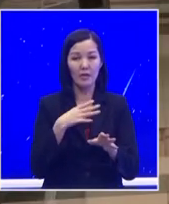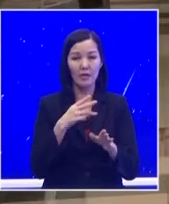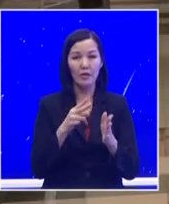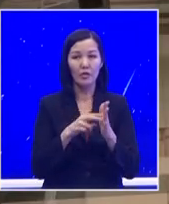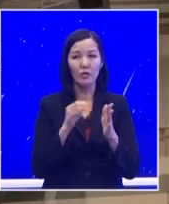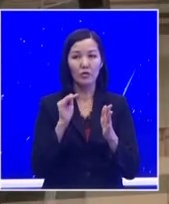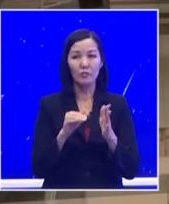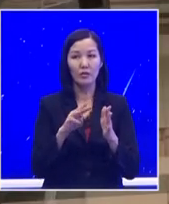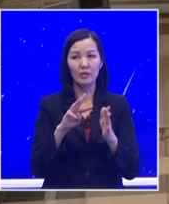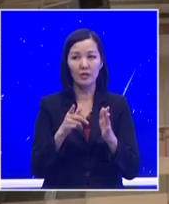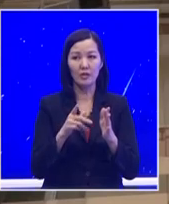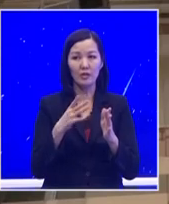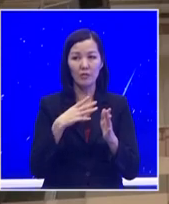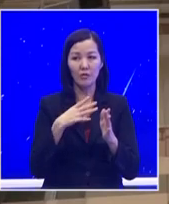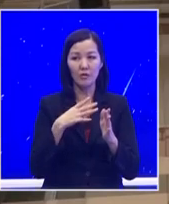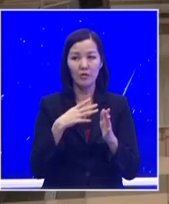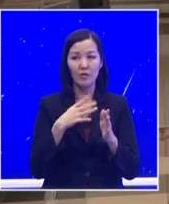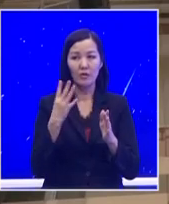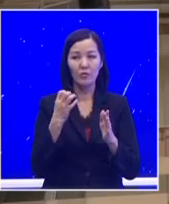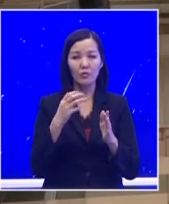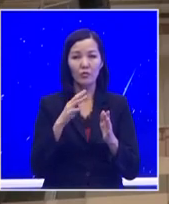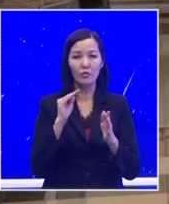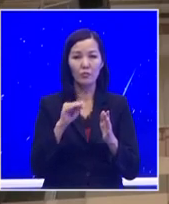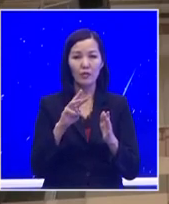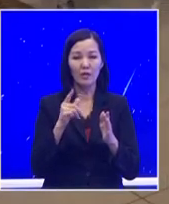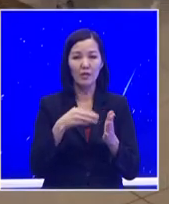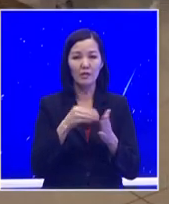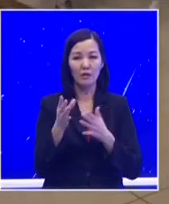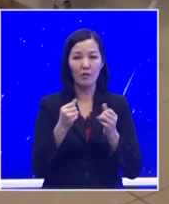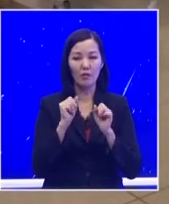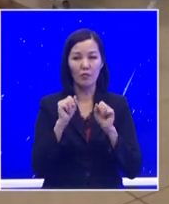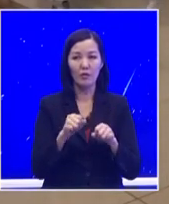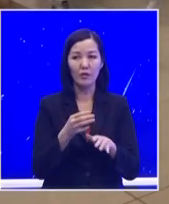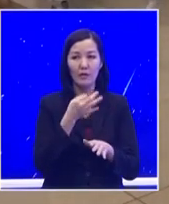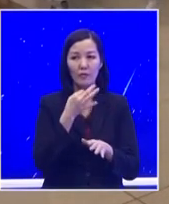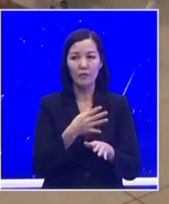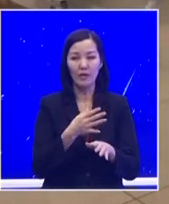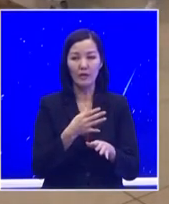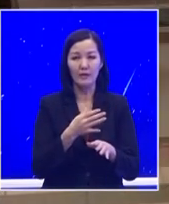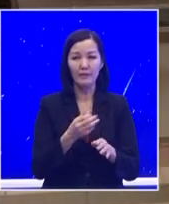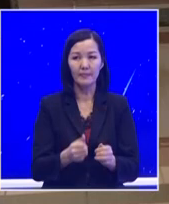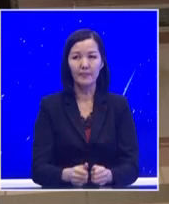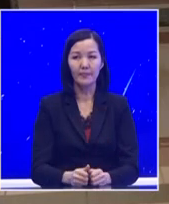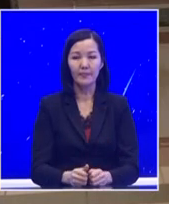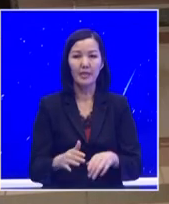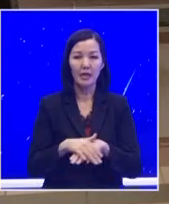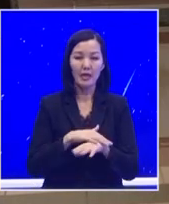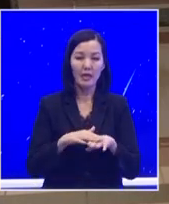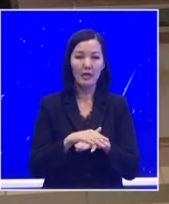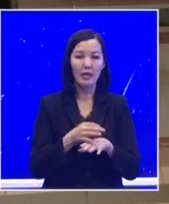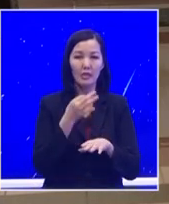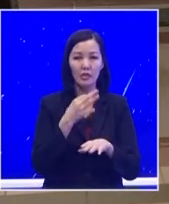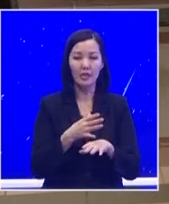700 мыңға таяуды. Мысалы 400 мыңға алуға болады екен. Ұнап жатыр, жәрменке жақсы, мына халыққа